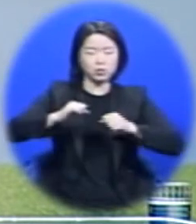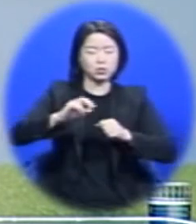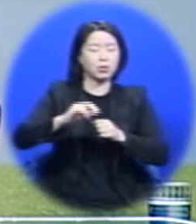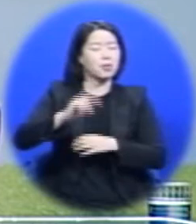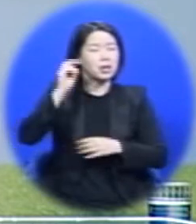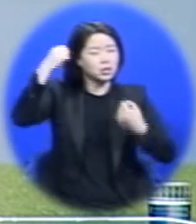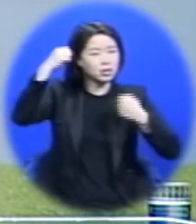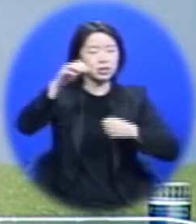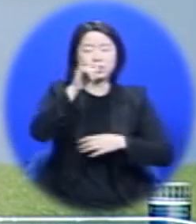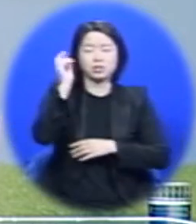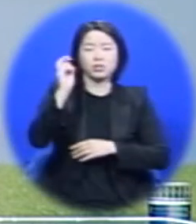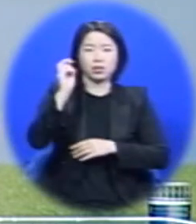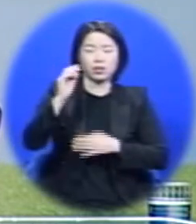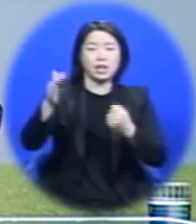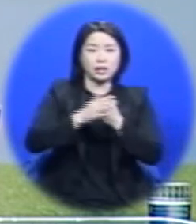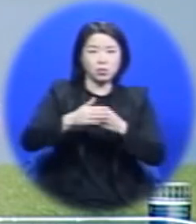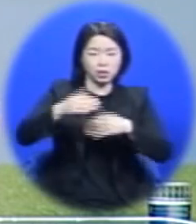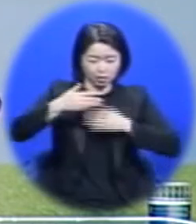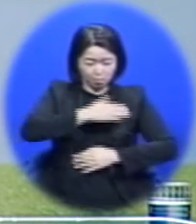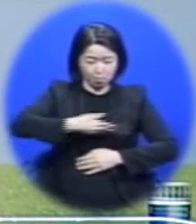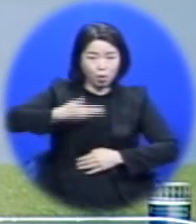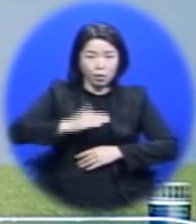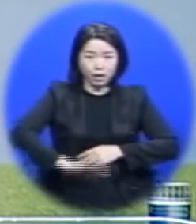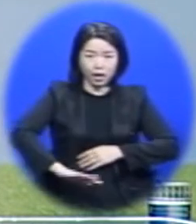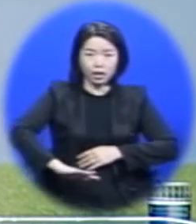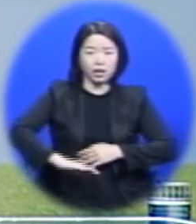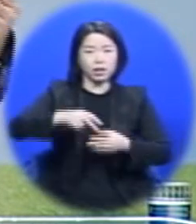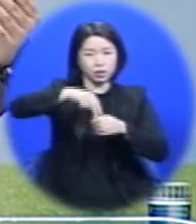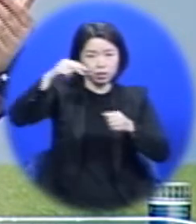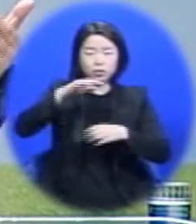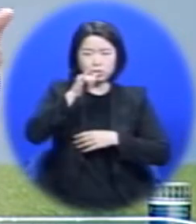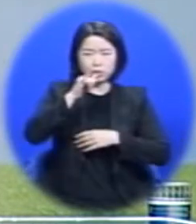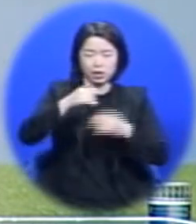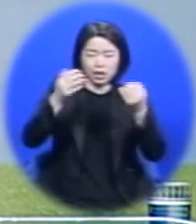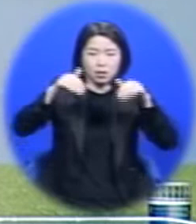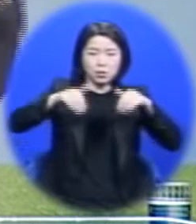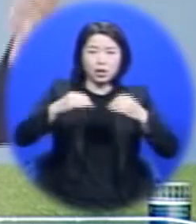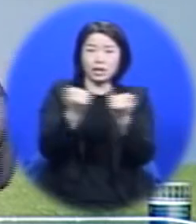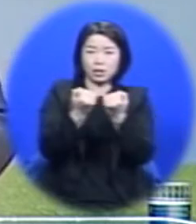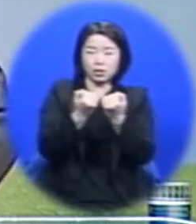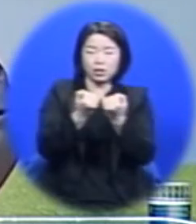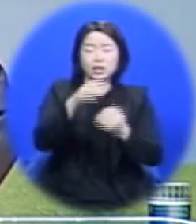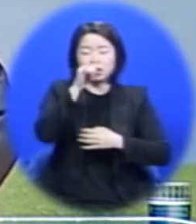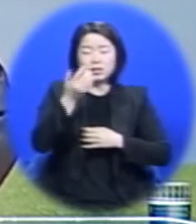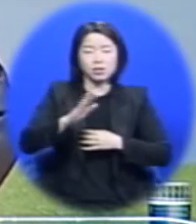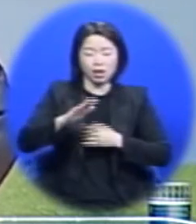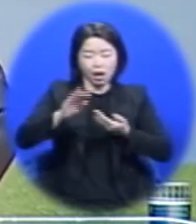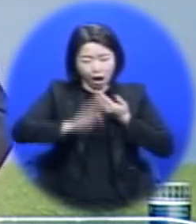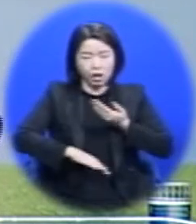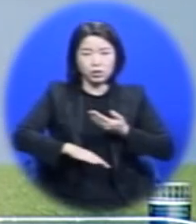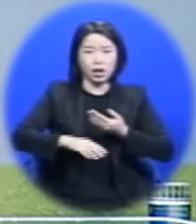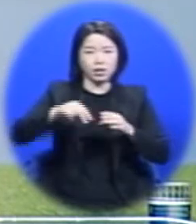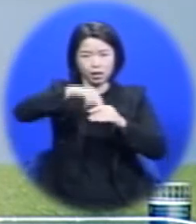췄어요. 그래서 하체가 다 드러날 정도로, 그 여기에 여종들도 다 있는데 하체가 다 드러날 정도,